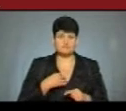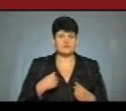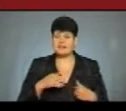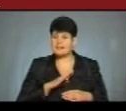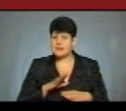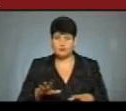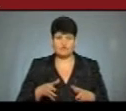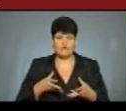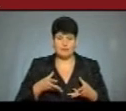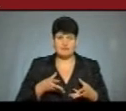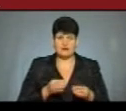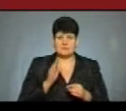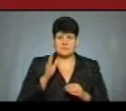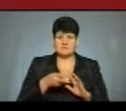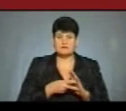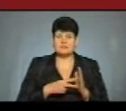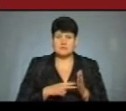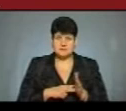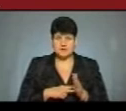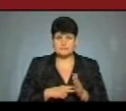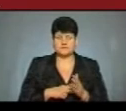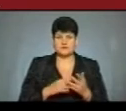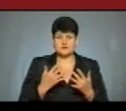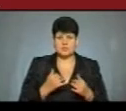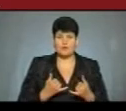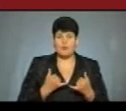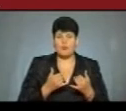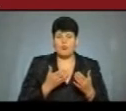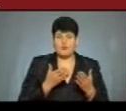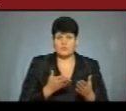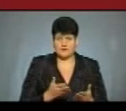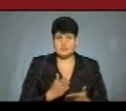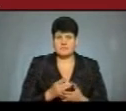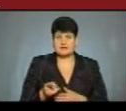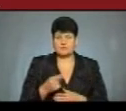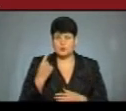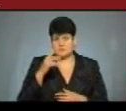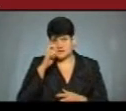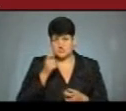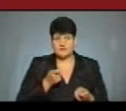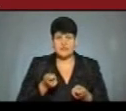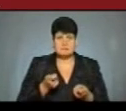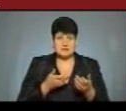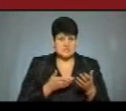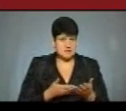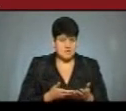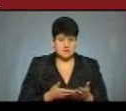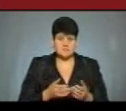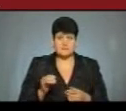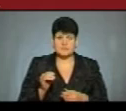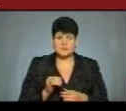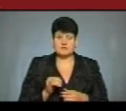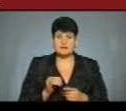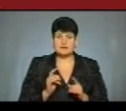на перспективний план, оскільки повноваження ці має Тернопільська обласна державна адміністрація, і